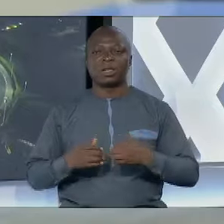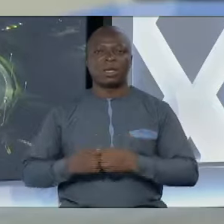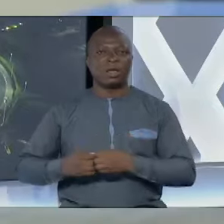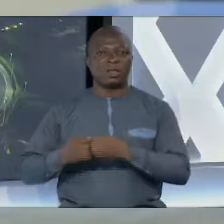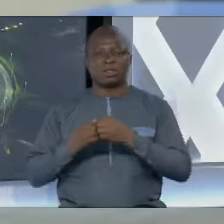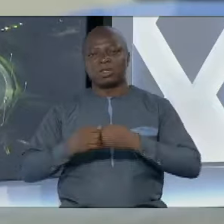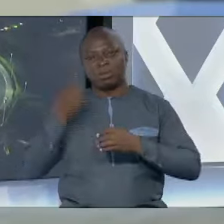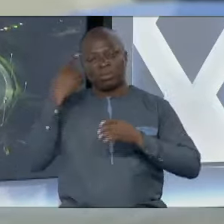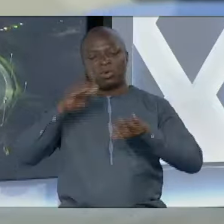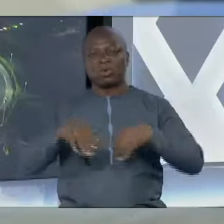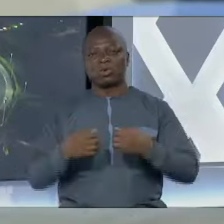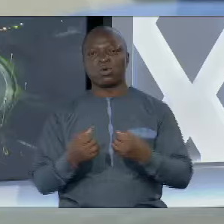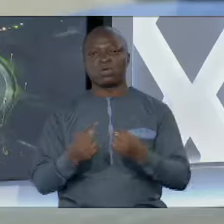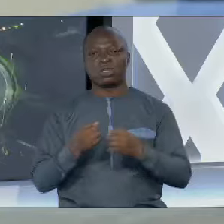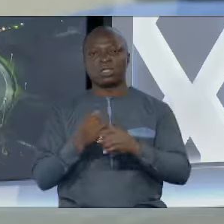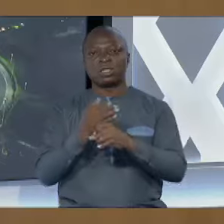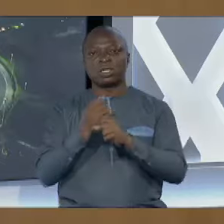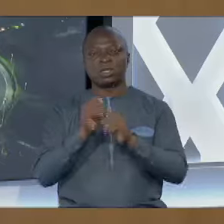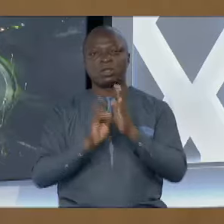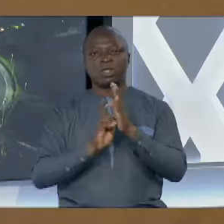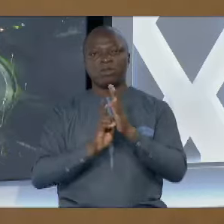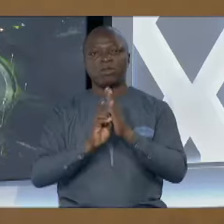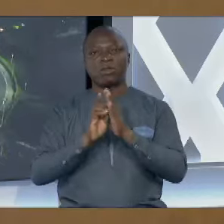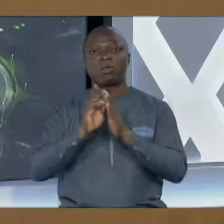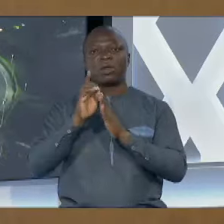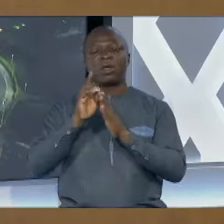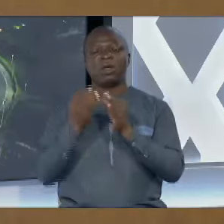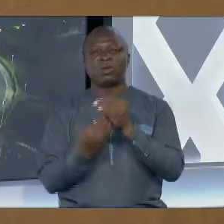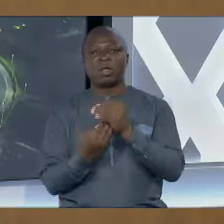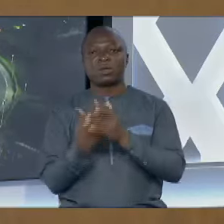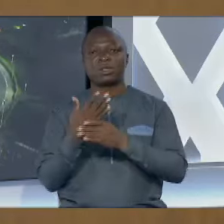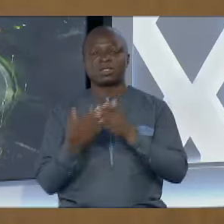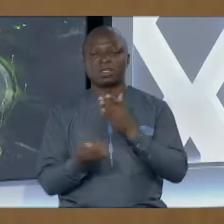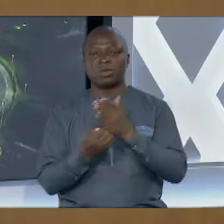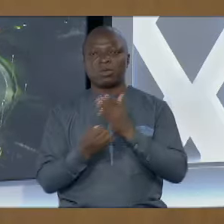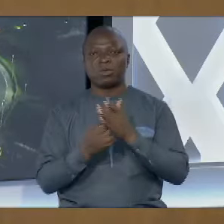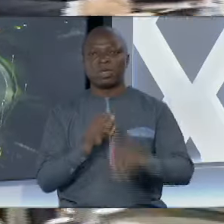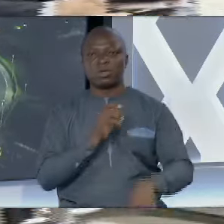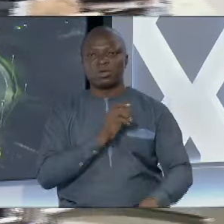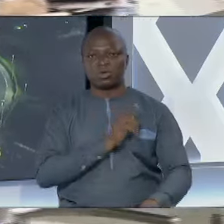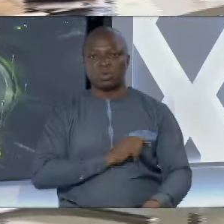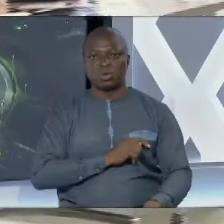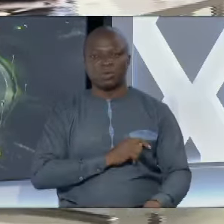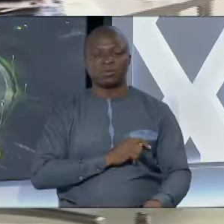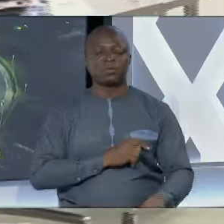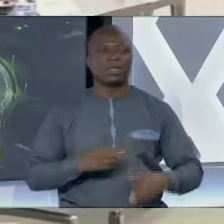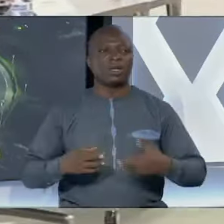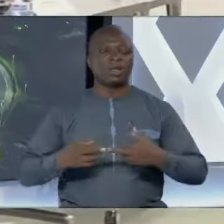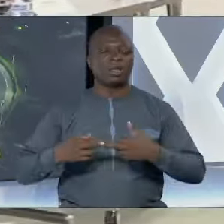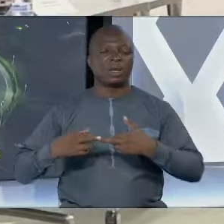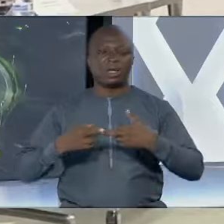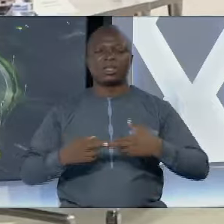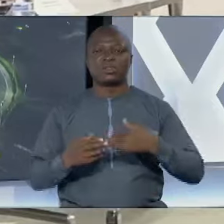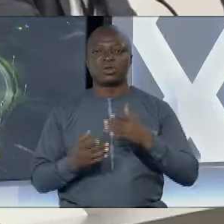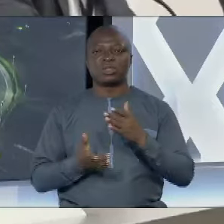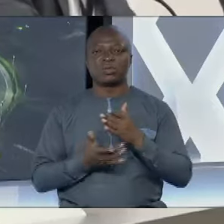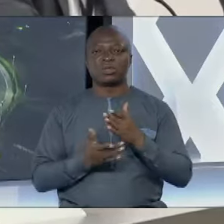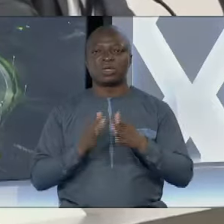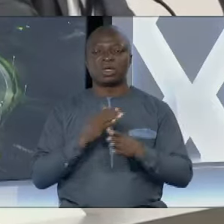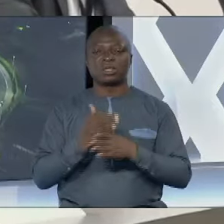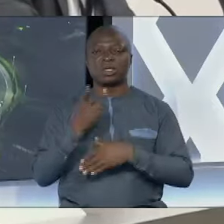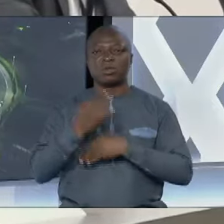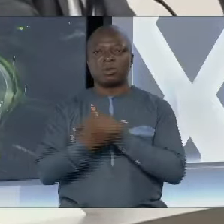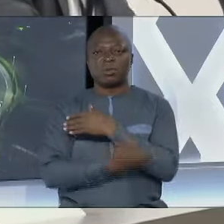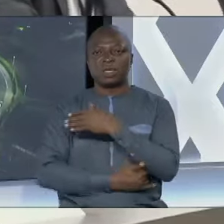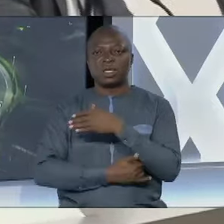pour consolider les acquis de développement et de la croissance économique du Togo. Les relations diplomatiques entre les deux